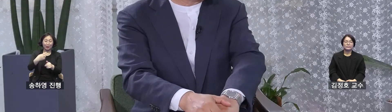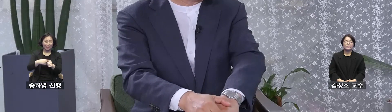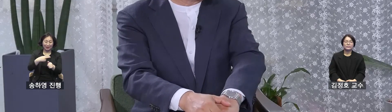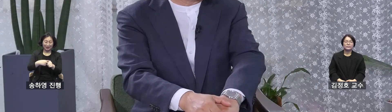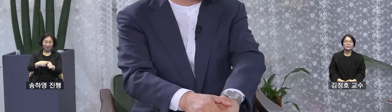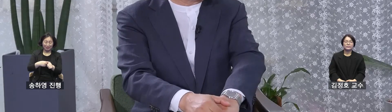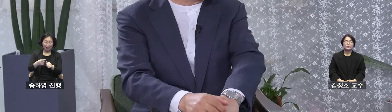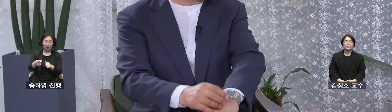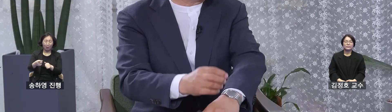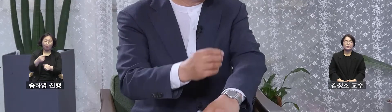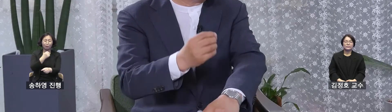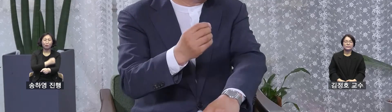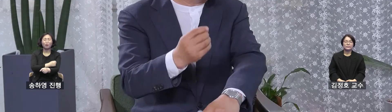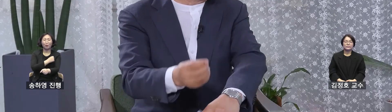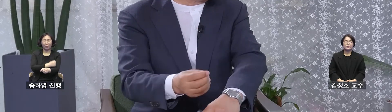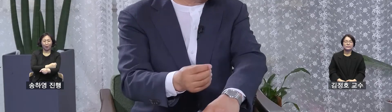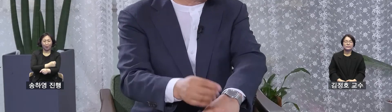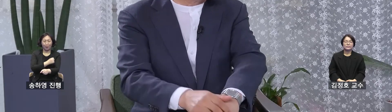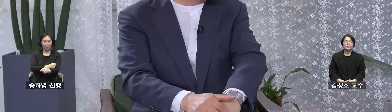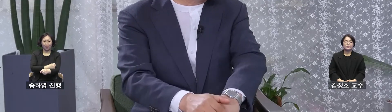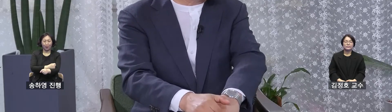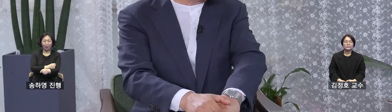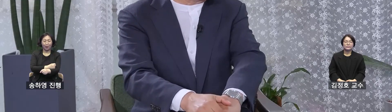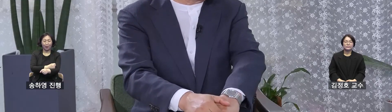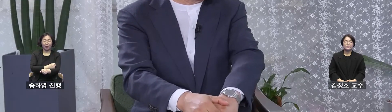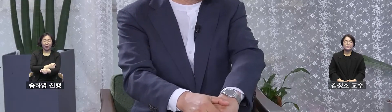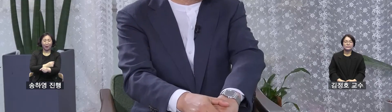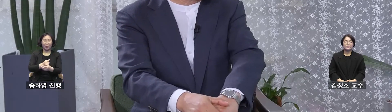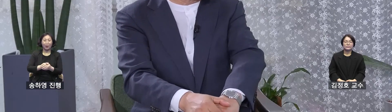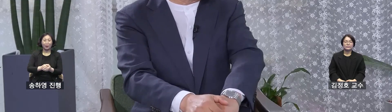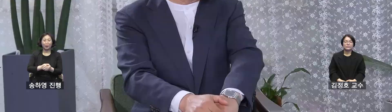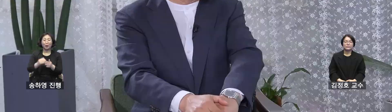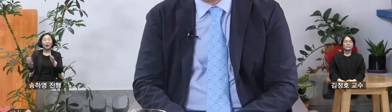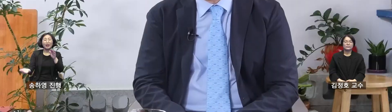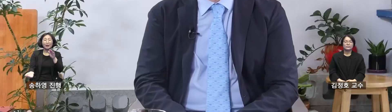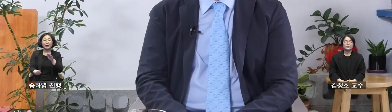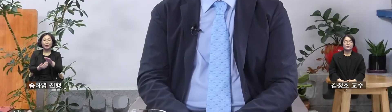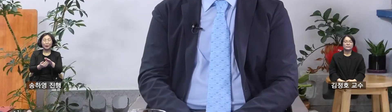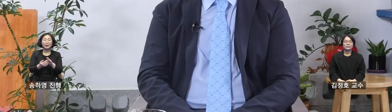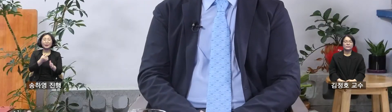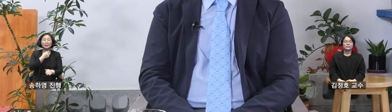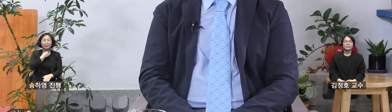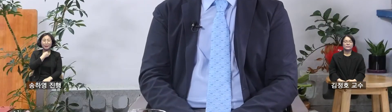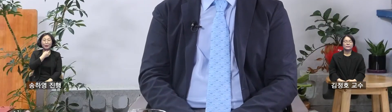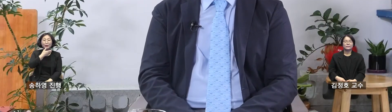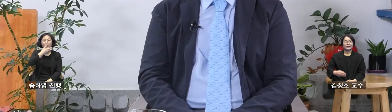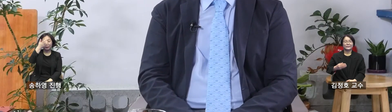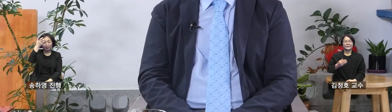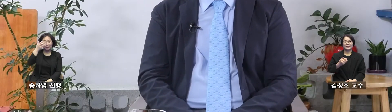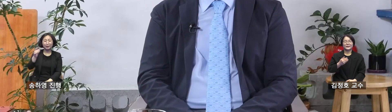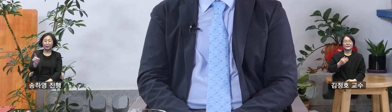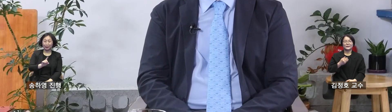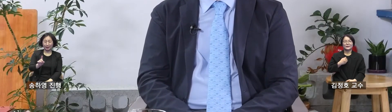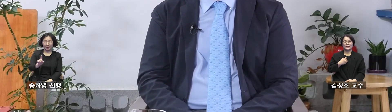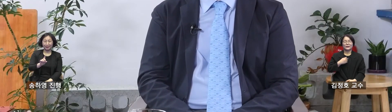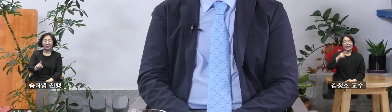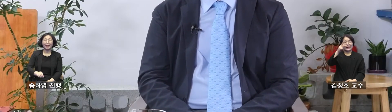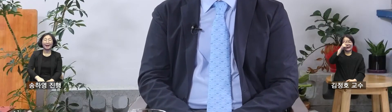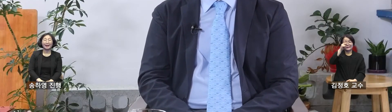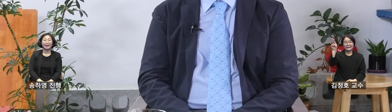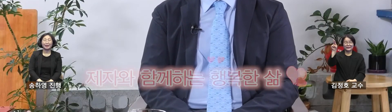기여하시는 또 이루고자 하는 꿈에 대해서 한 말씀 부탁드리겠습니다. 예, 저는